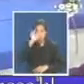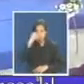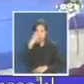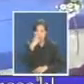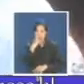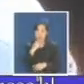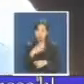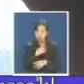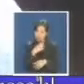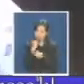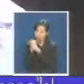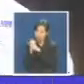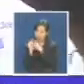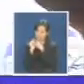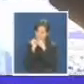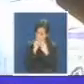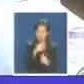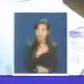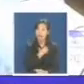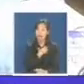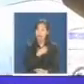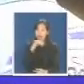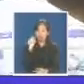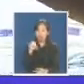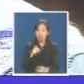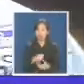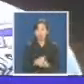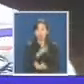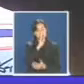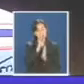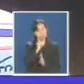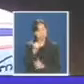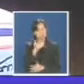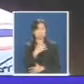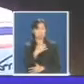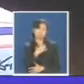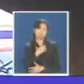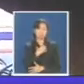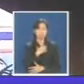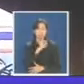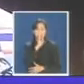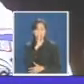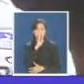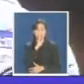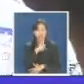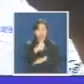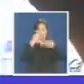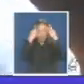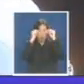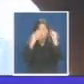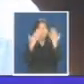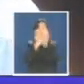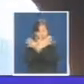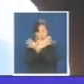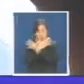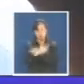ต่อเนื่องหรือไม่จะเดินหน้าต่อหรือไม่นะครับบางคนก็จะบอกว่าถ้าเปลี่ยนก็คือหลายเรื่องก็คงต้องมานับหนึ่งกัน